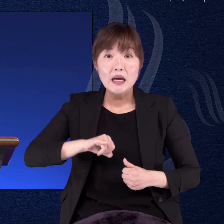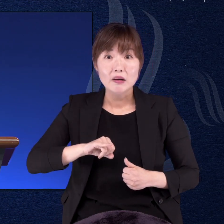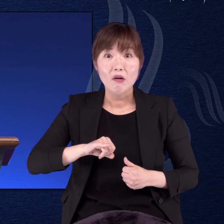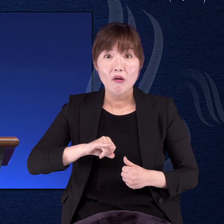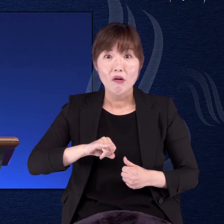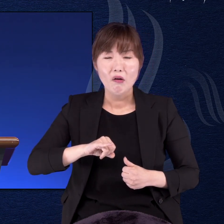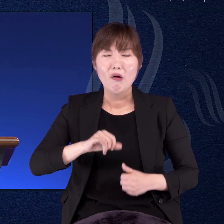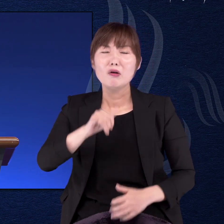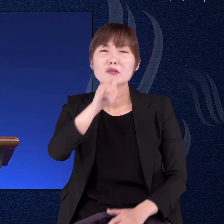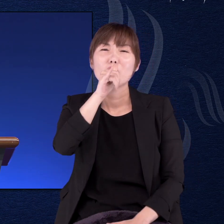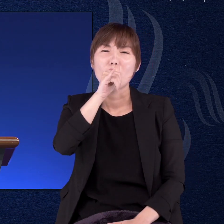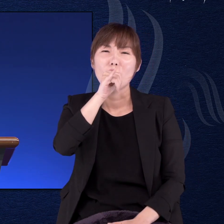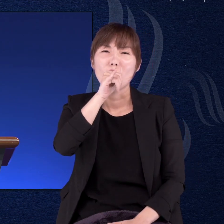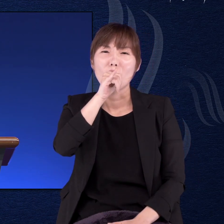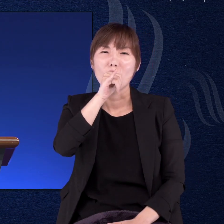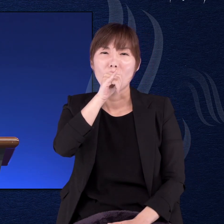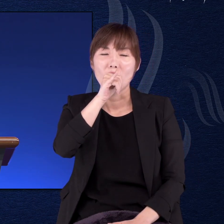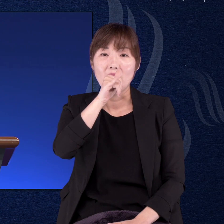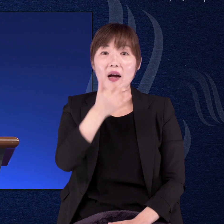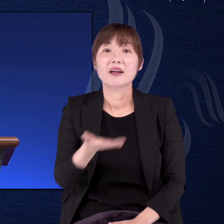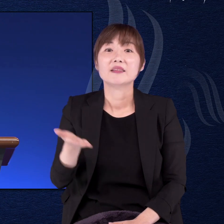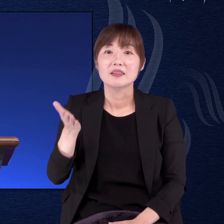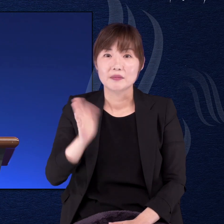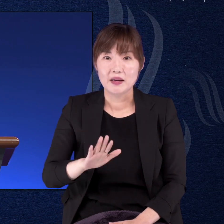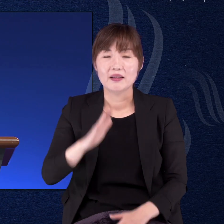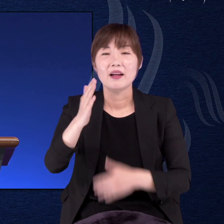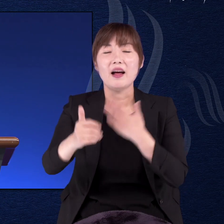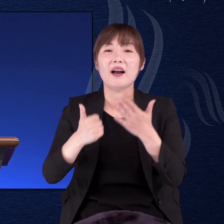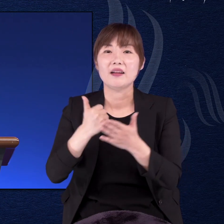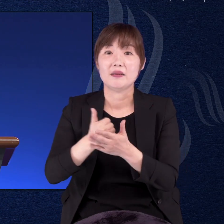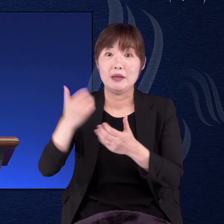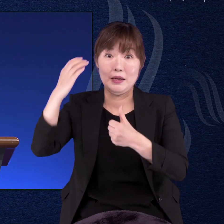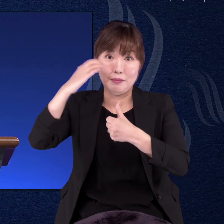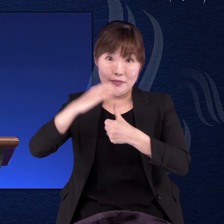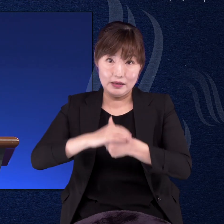부모의 사명 두 번째가 이어집니다.